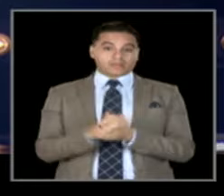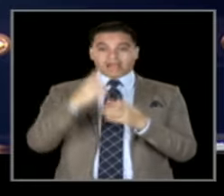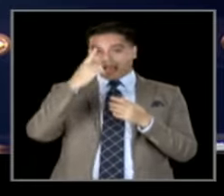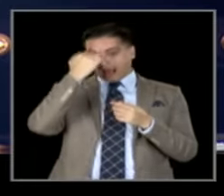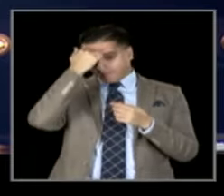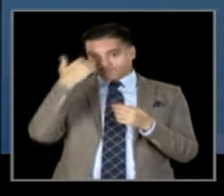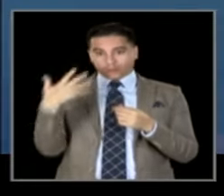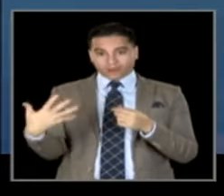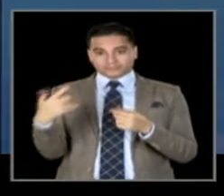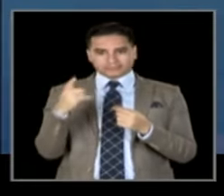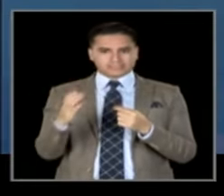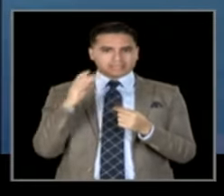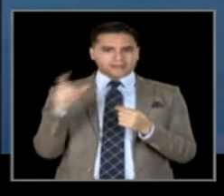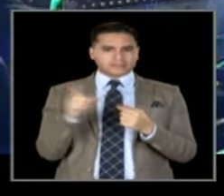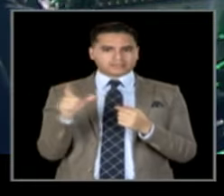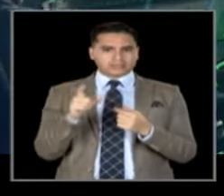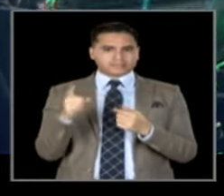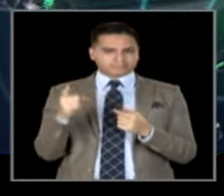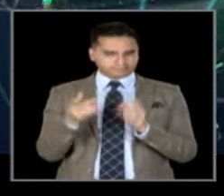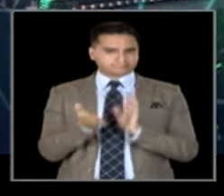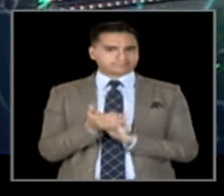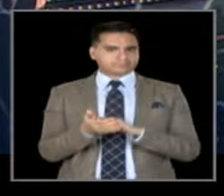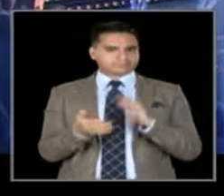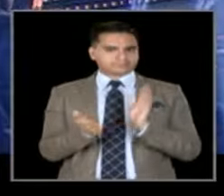1005 إجابة صحيحة، برافو عليك.